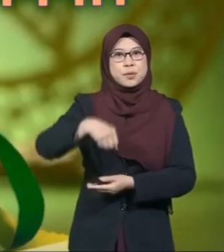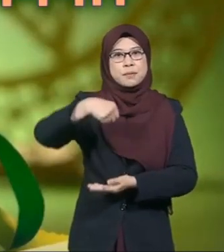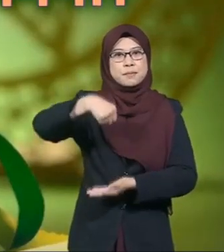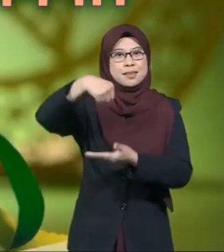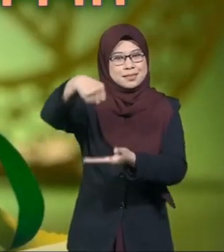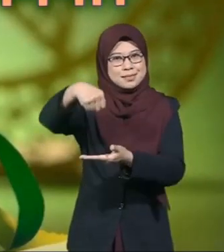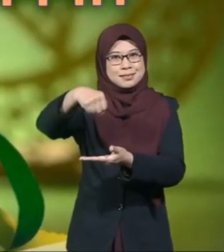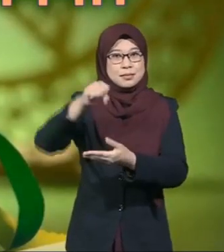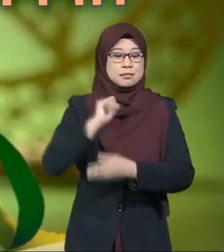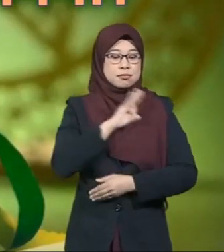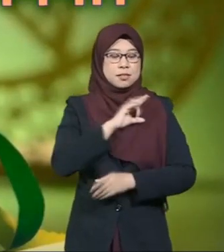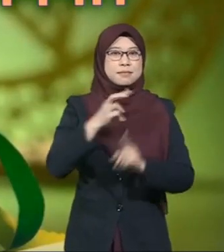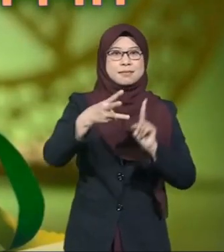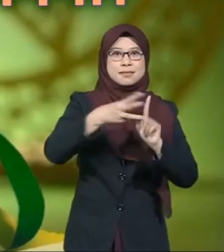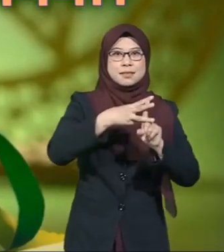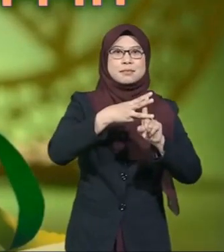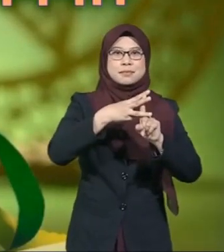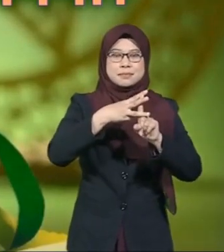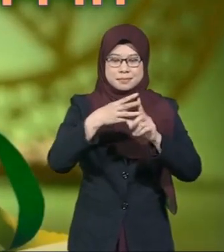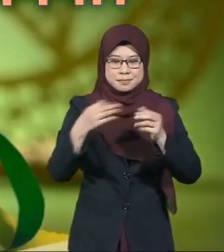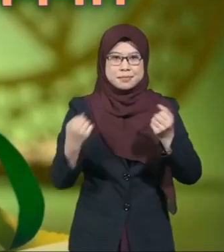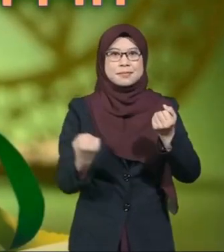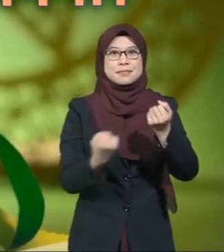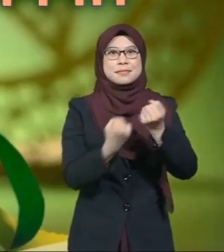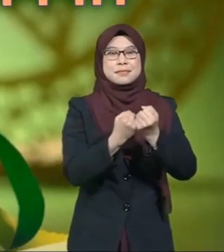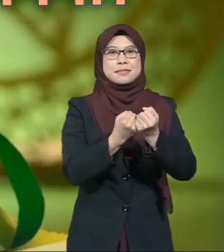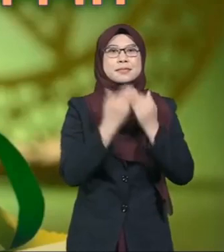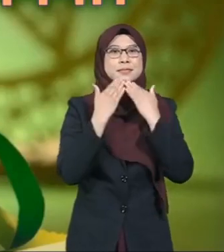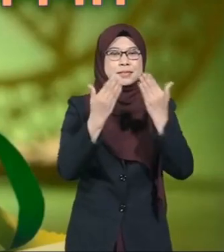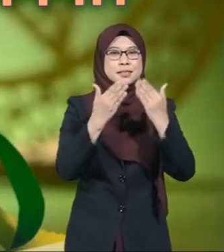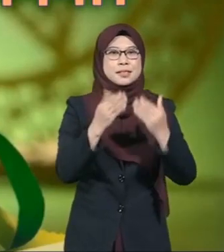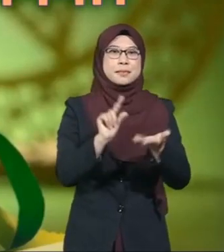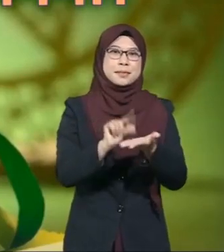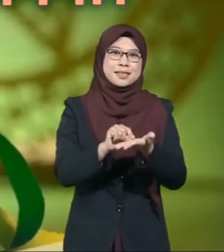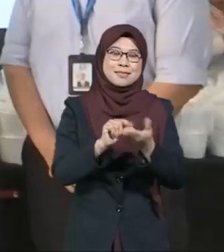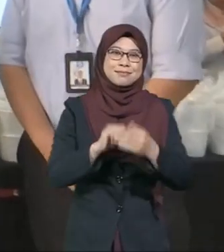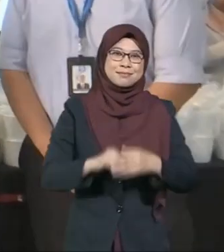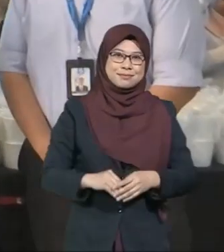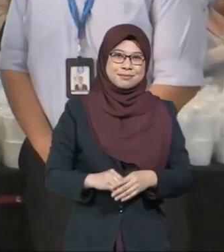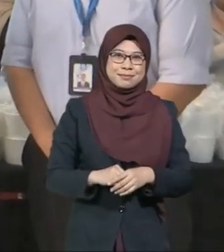kepada petugas bernama sebagai tante menghargai peranan media